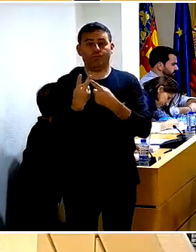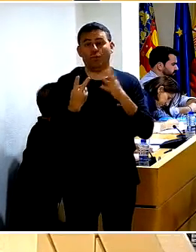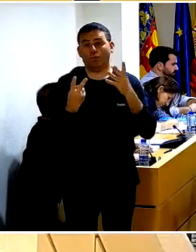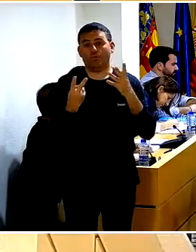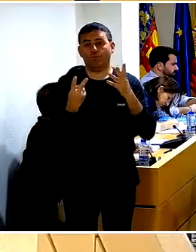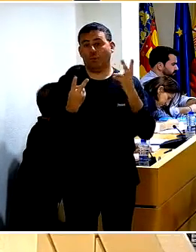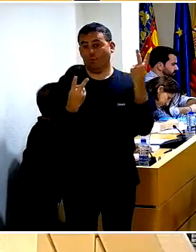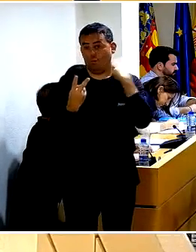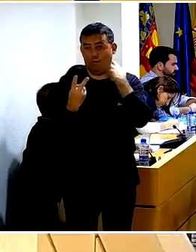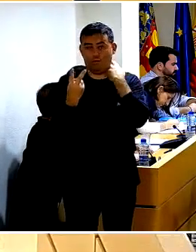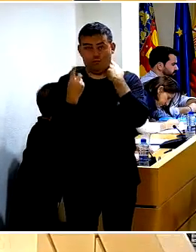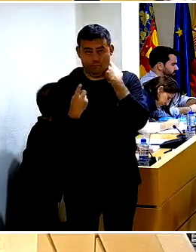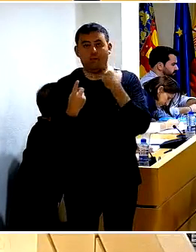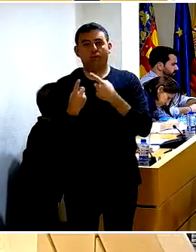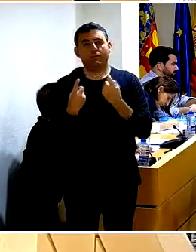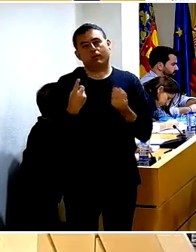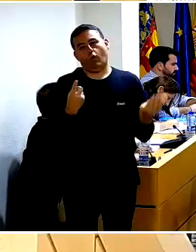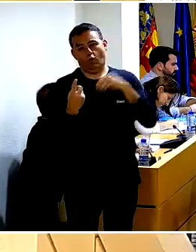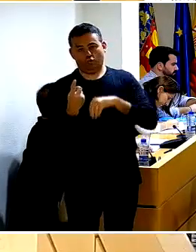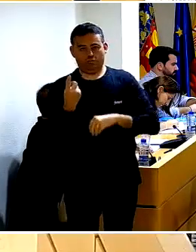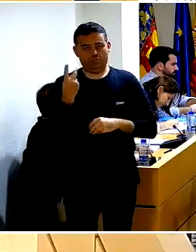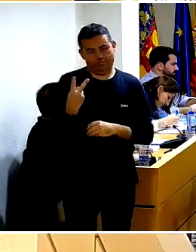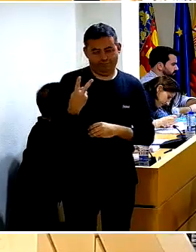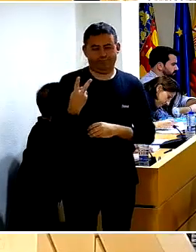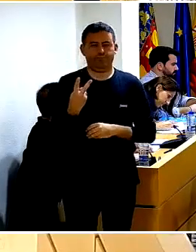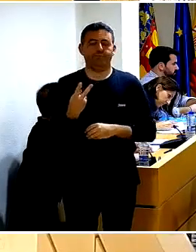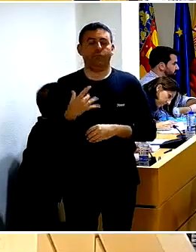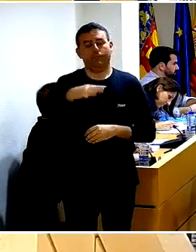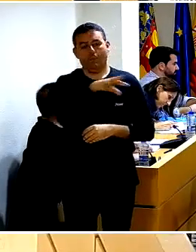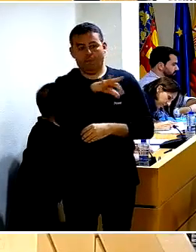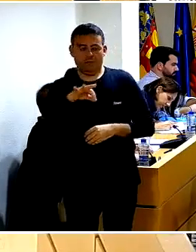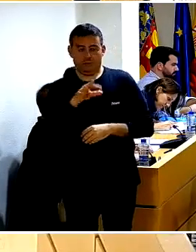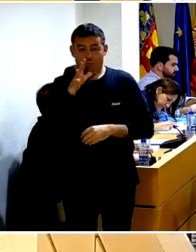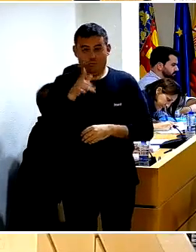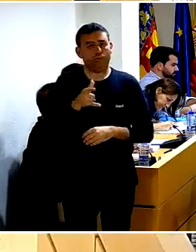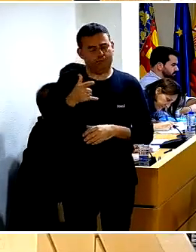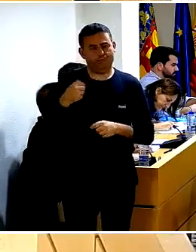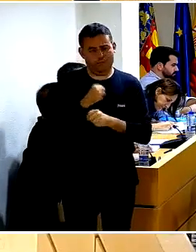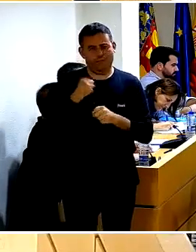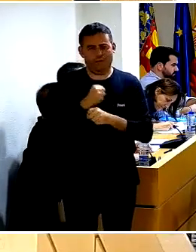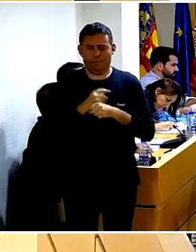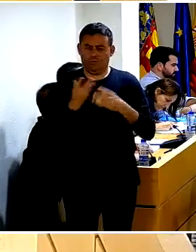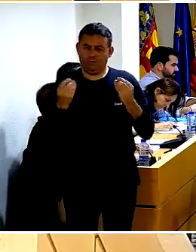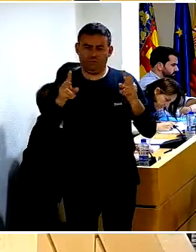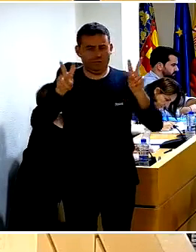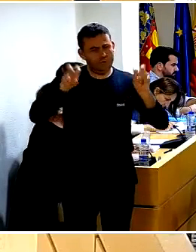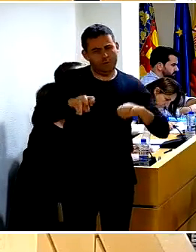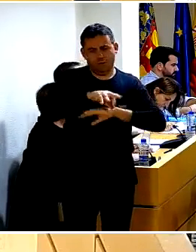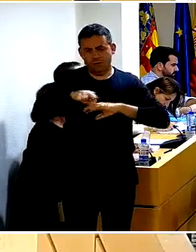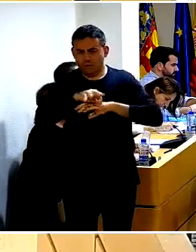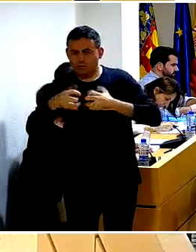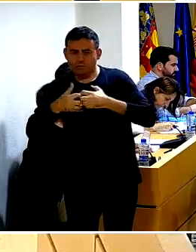que és imprescindible ampliar per la càrrega de treball continuada. I en benestar social, la incorporació